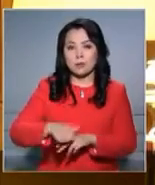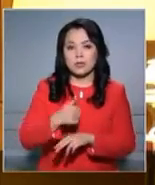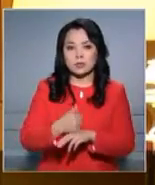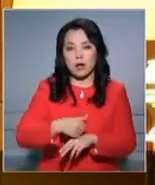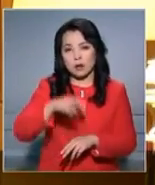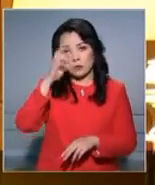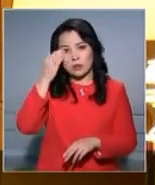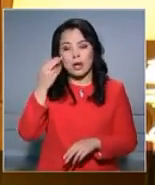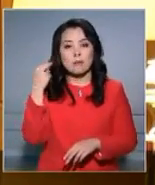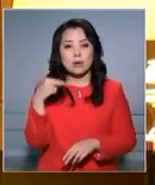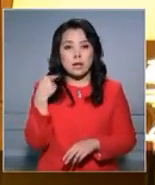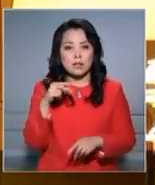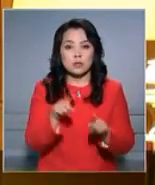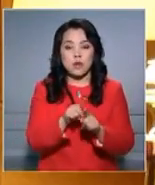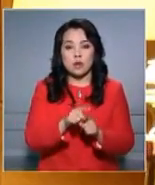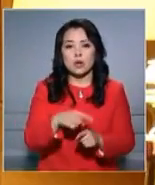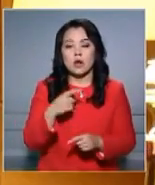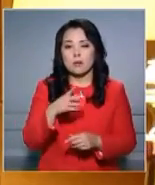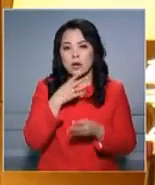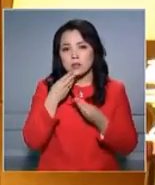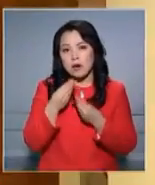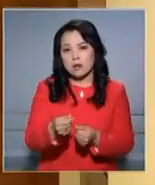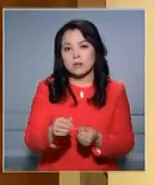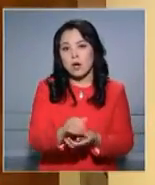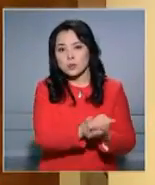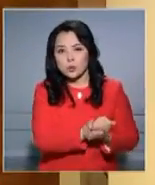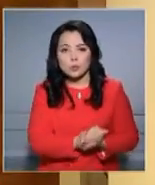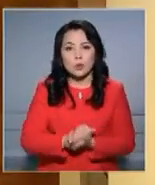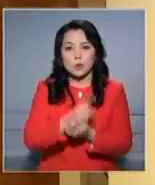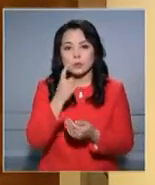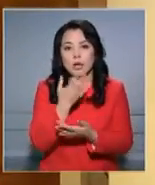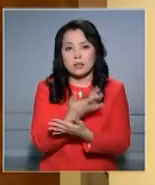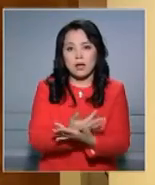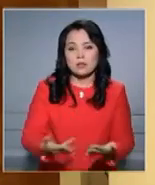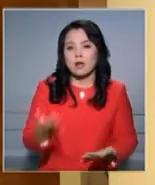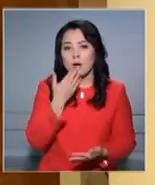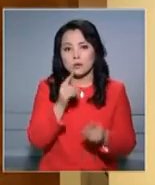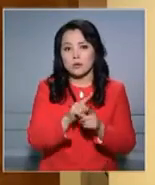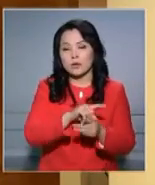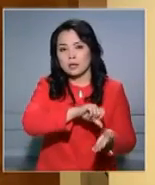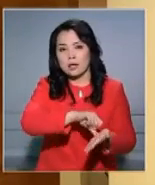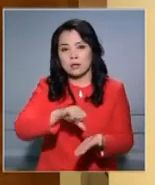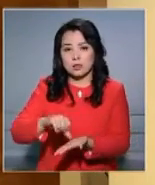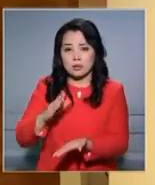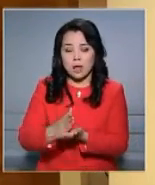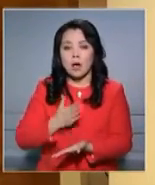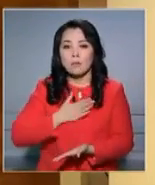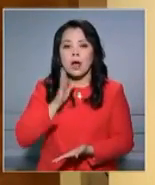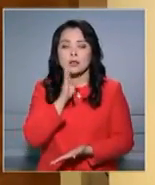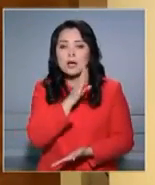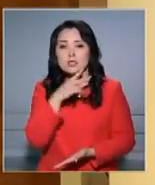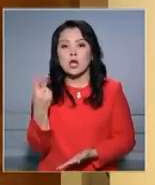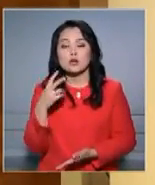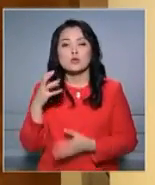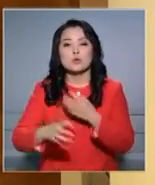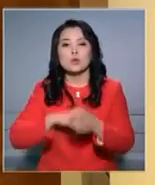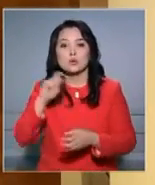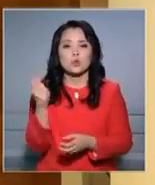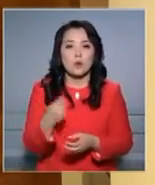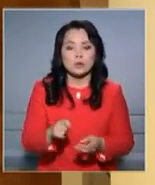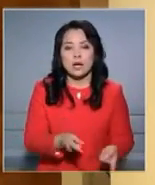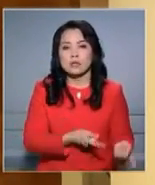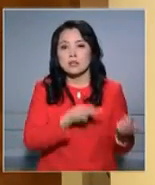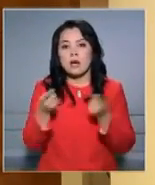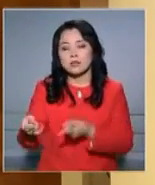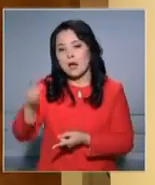Бүгінде Қазақстанда 100-ден астам ұлт өкілдері бір-бірімен тату-тәтті өмір сүріп жатыр. Менің анам екінші дүниежүзілік соғыста Қазақстанға көшіп барған. Ол